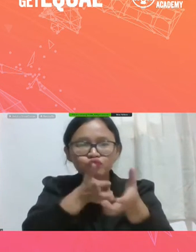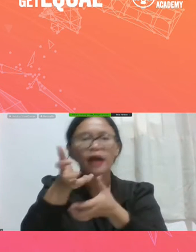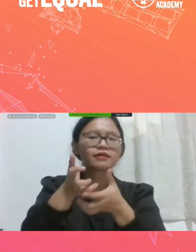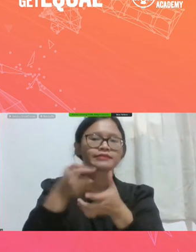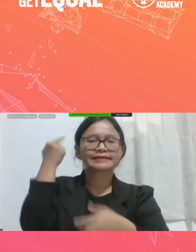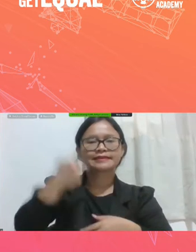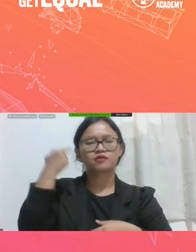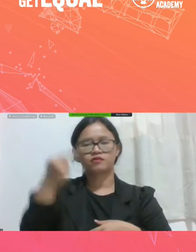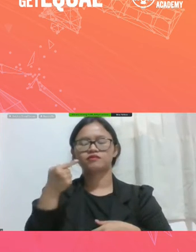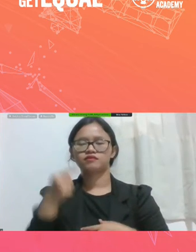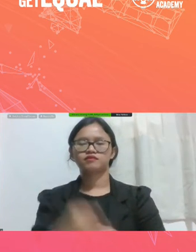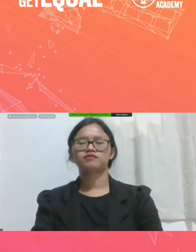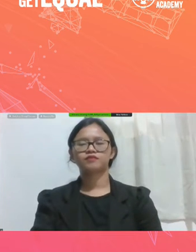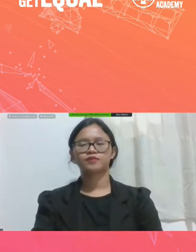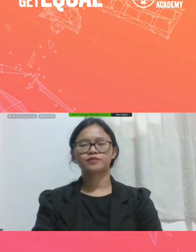lagi.